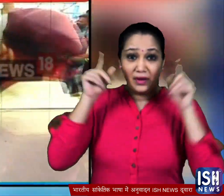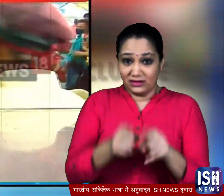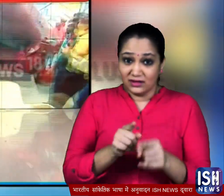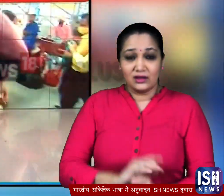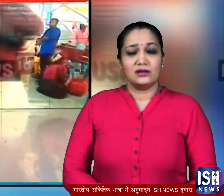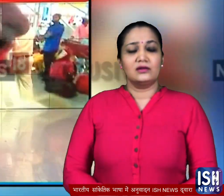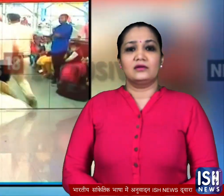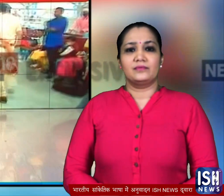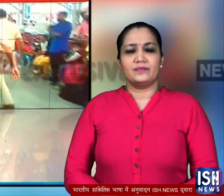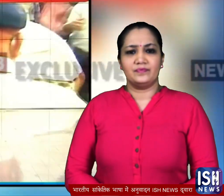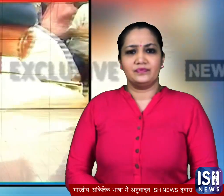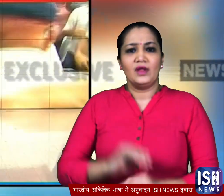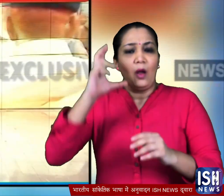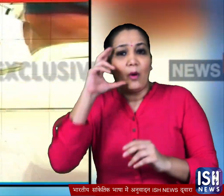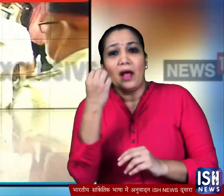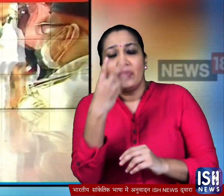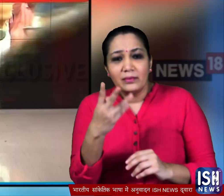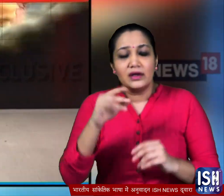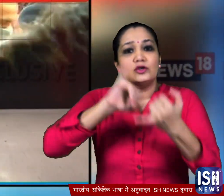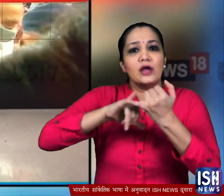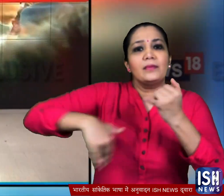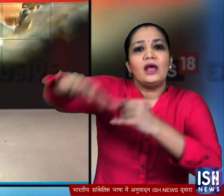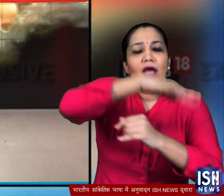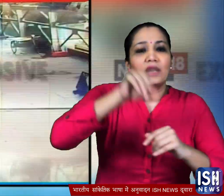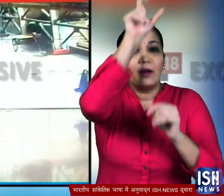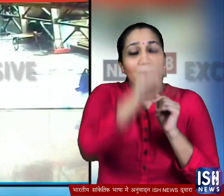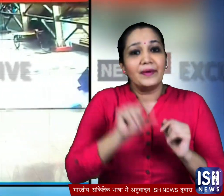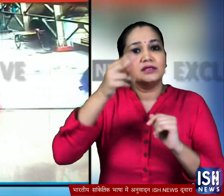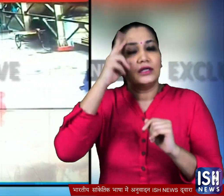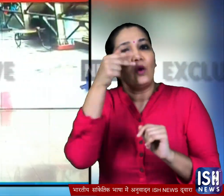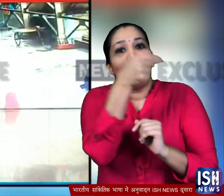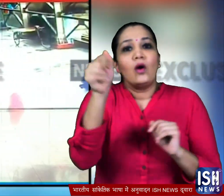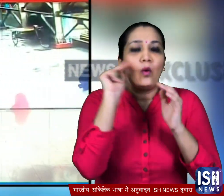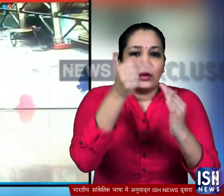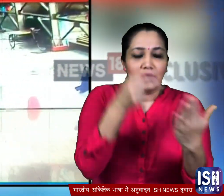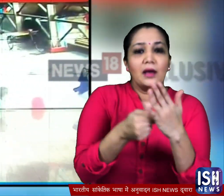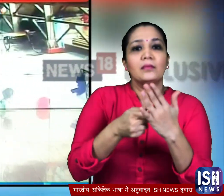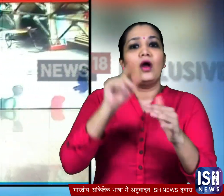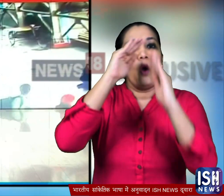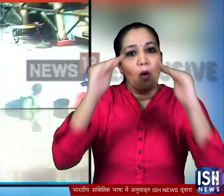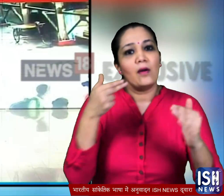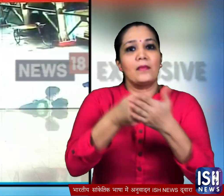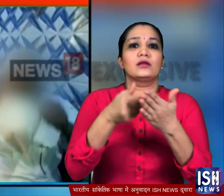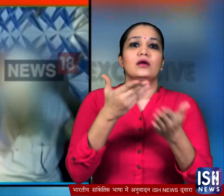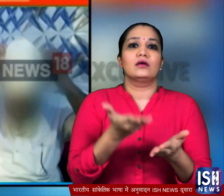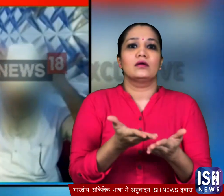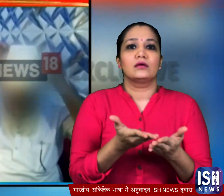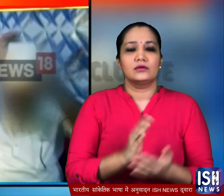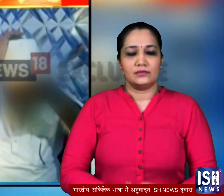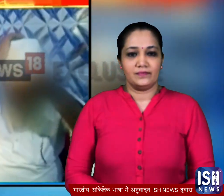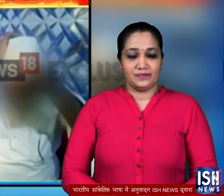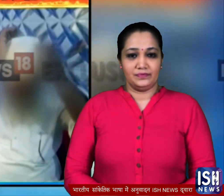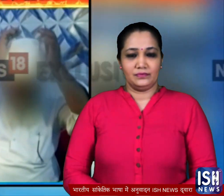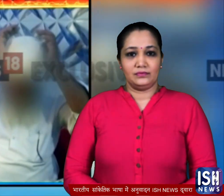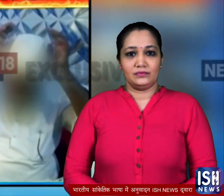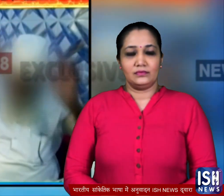हुआ उसमें दिया गया मोबाइल नंबर शामली से गिरफ्तार किए गए संदिग्धों में एक के नाम और पते पर खरीदा गया था। 100 बात की एक